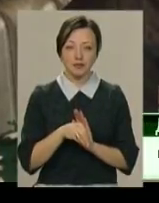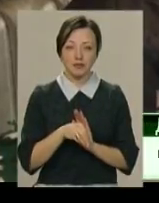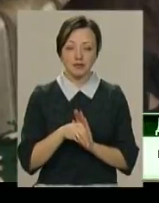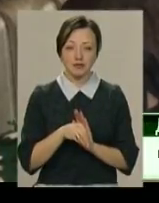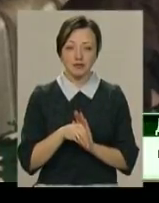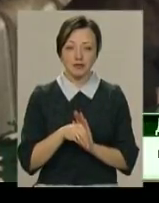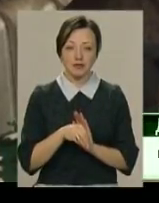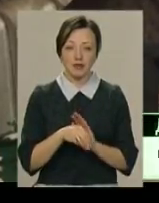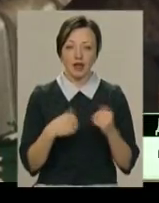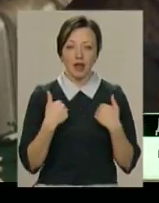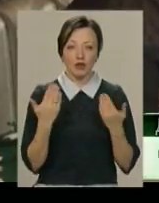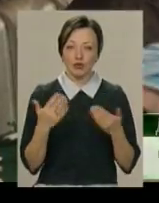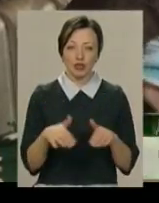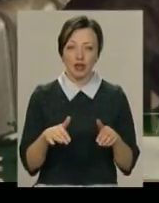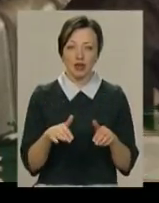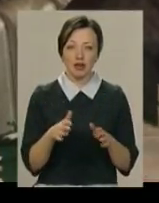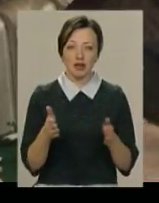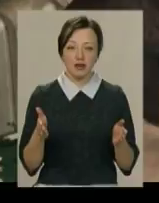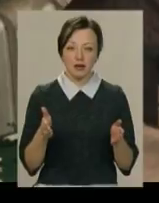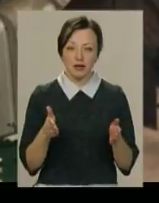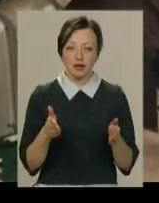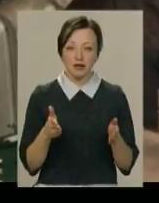то я тоді вже капітально